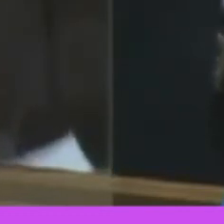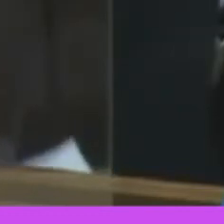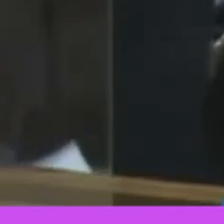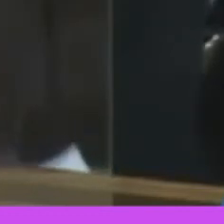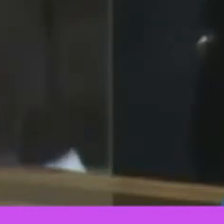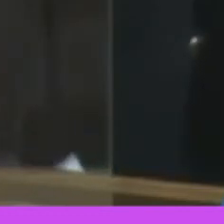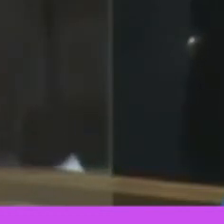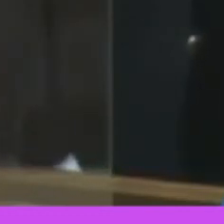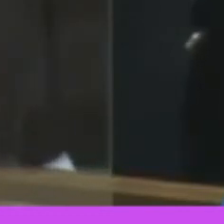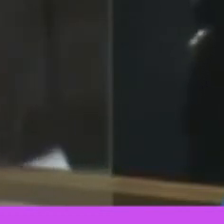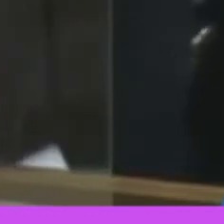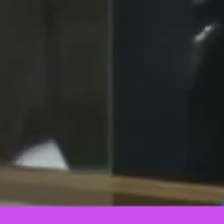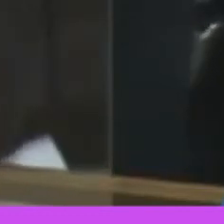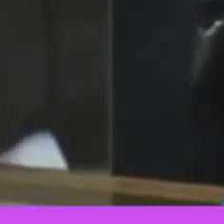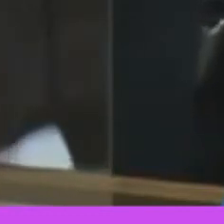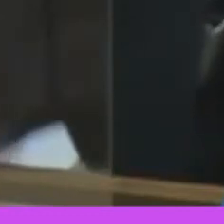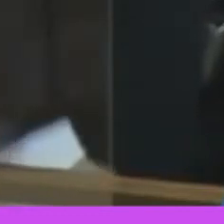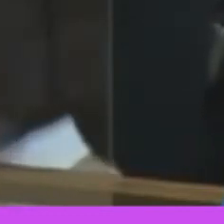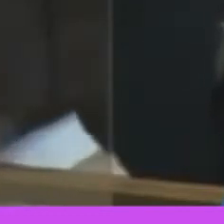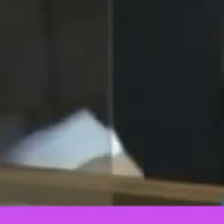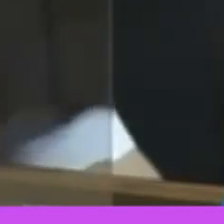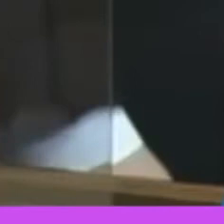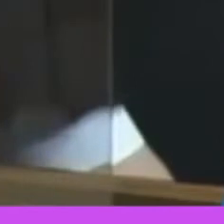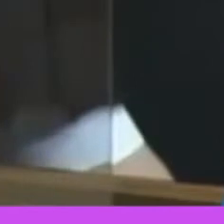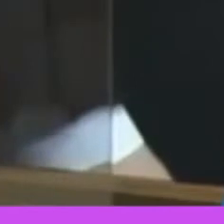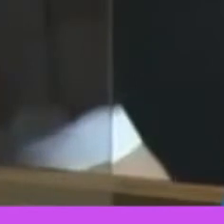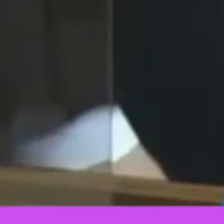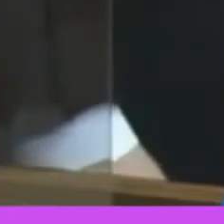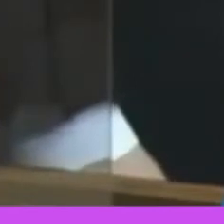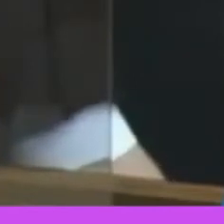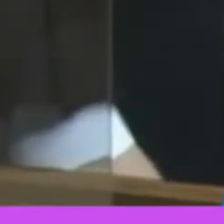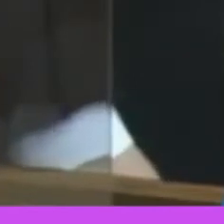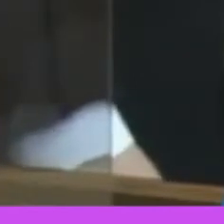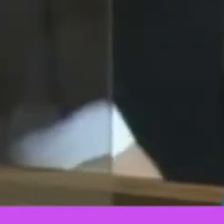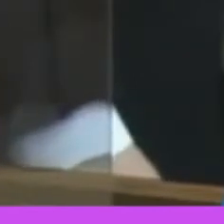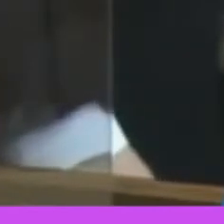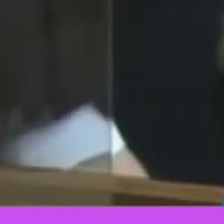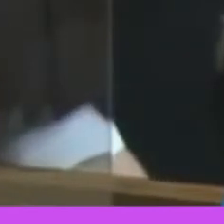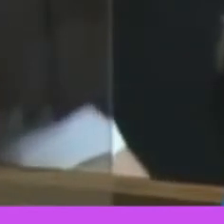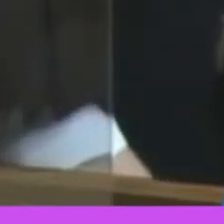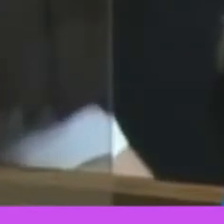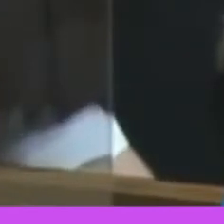가입 범위와 관련해서 현직 교원에 대한 정의 규정을 두고 있습니다.